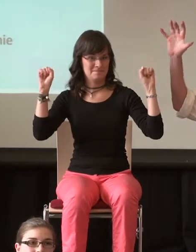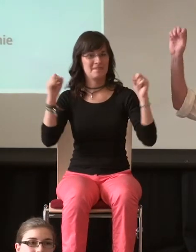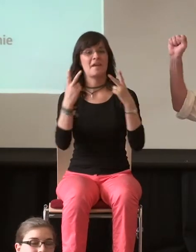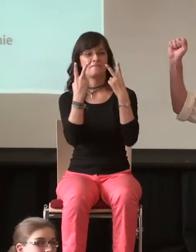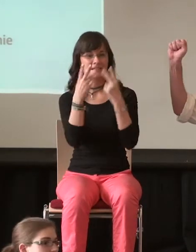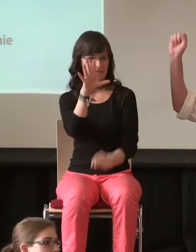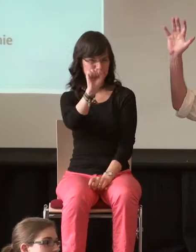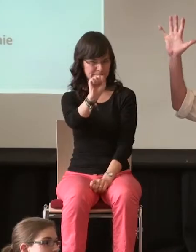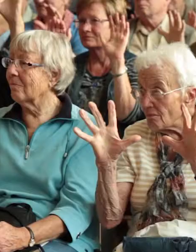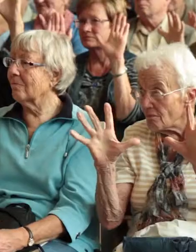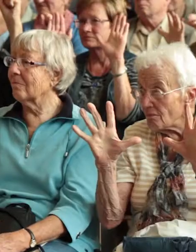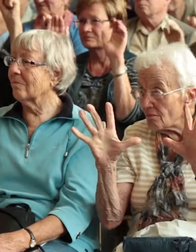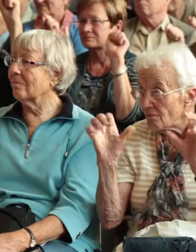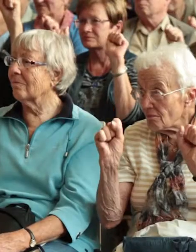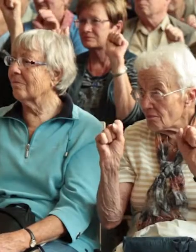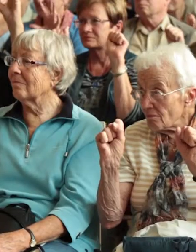wichtig